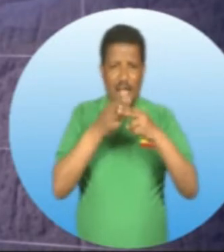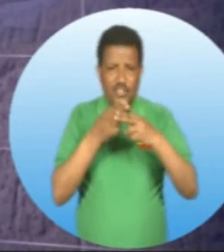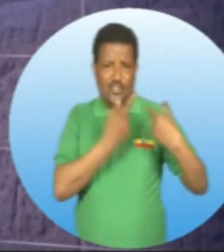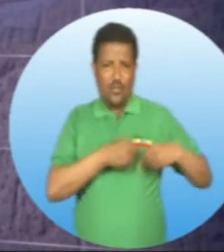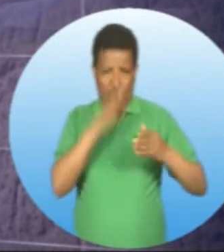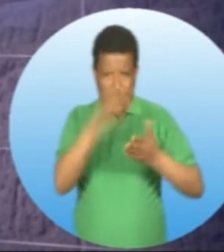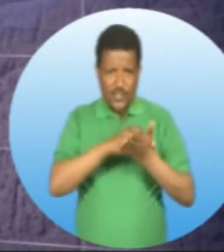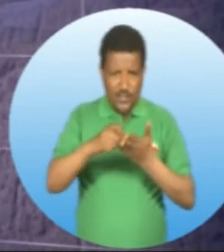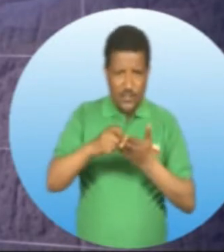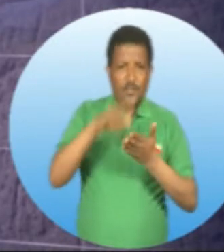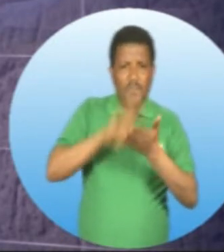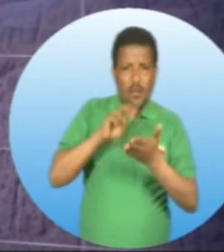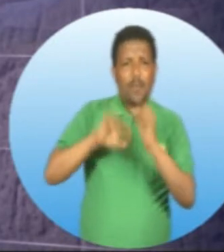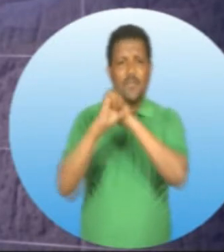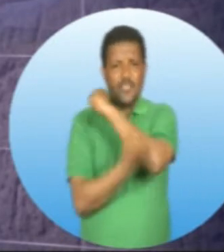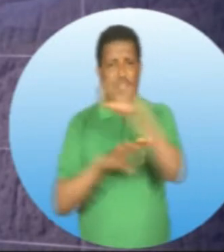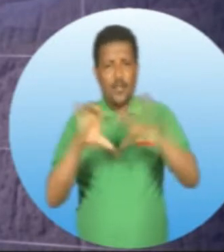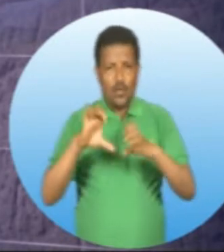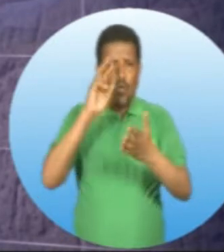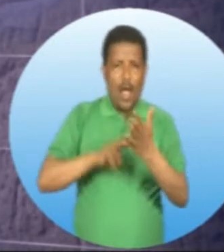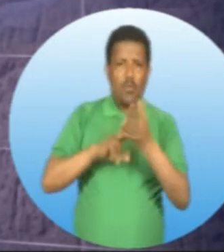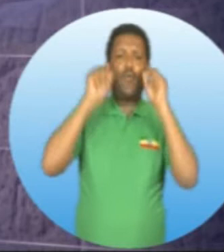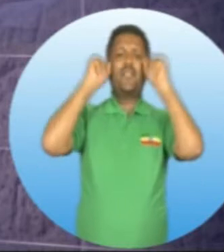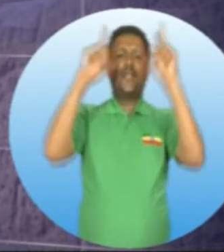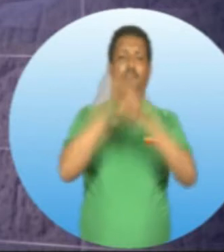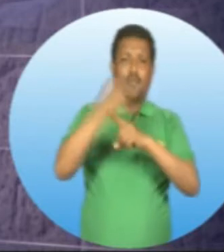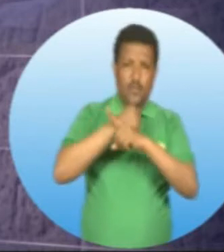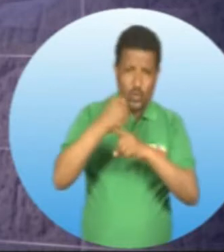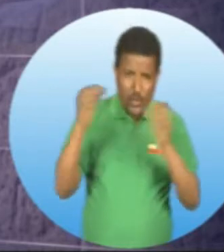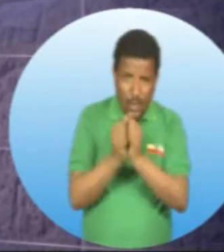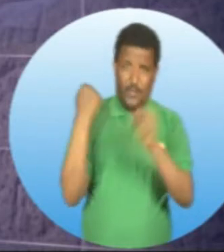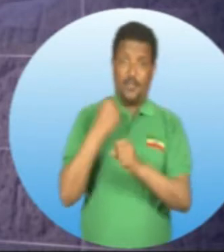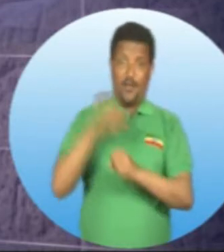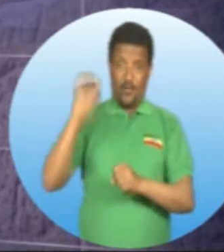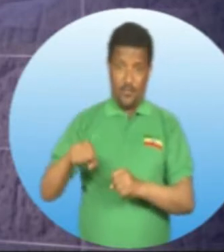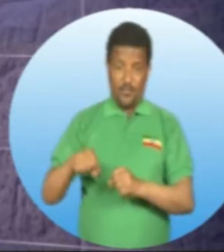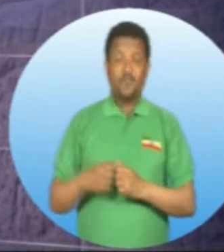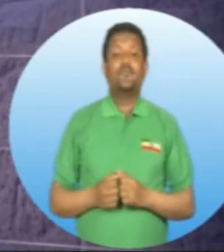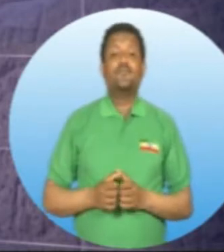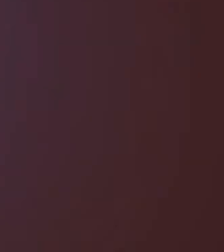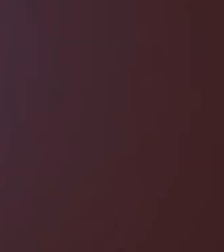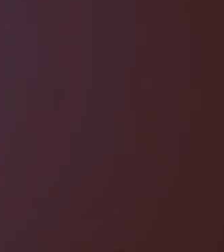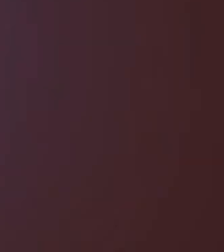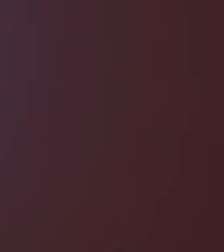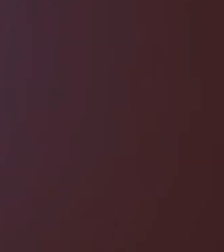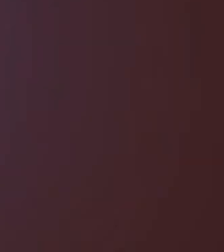ልቦለድ ድርሰት ምንባብ መሰረት ያደረጉ የአንብቦ መረዳት መልመጃዎችን አብረን ሰርተናል።